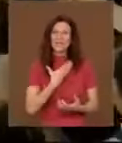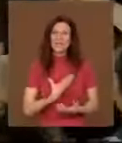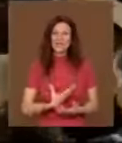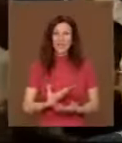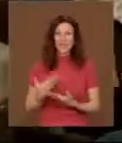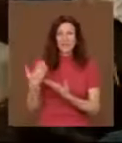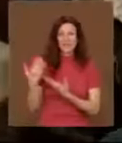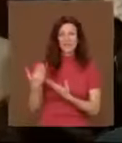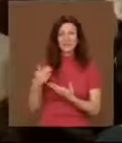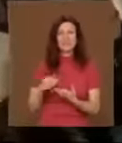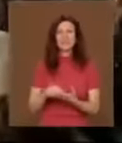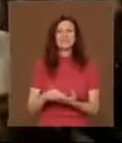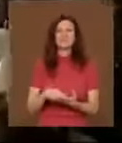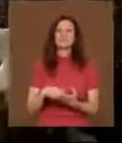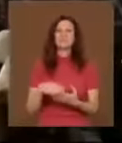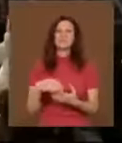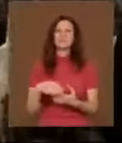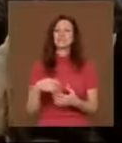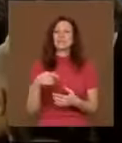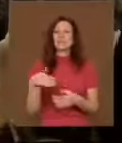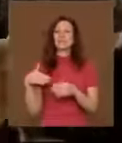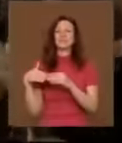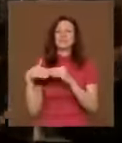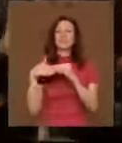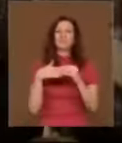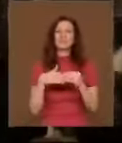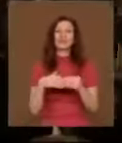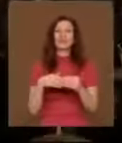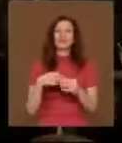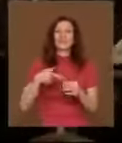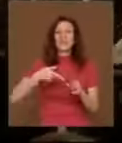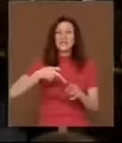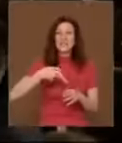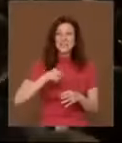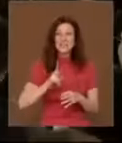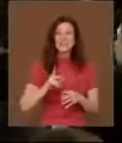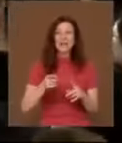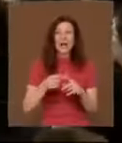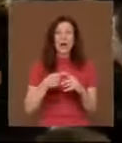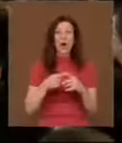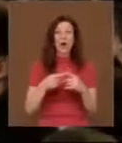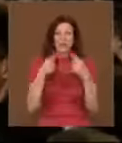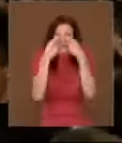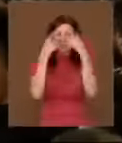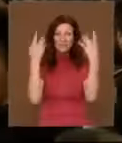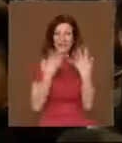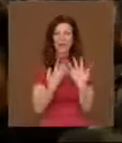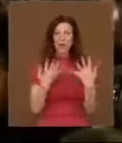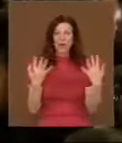Свещенослужителите, начело с Негово Светейшество, излизат от светия алтар, преминавайки през